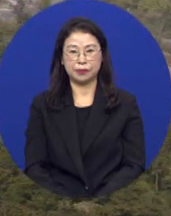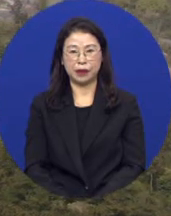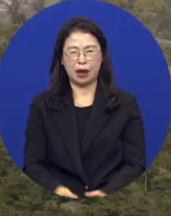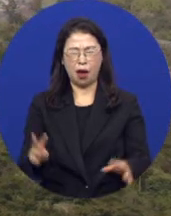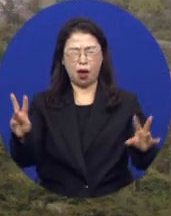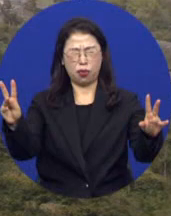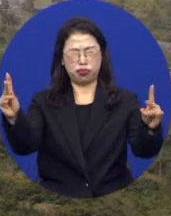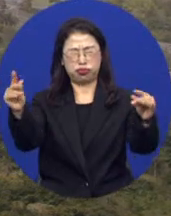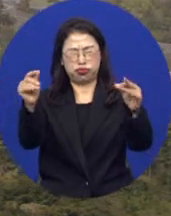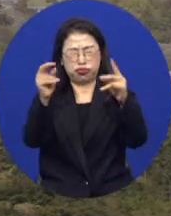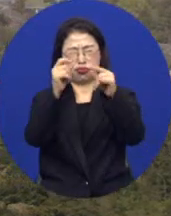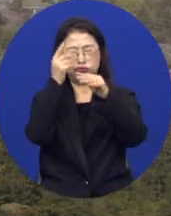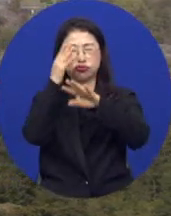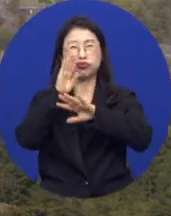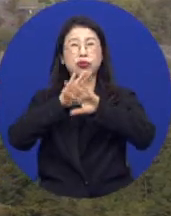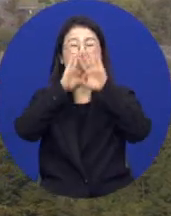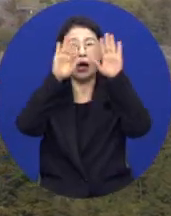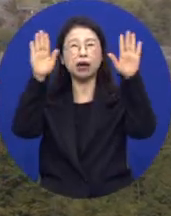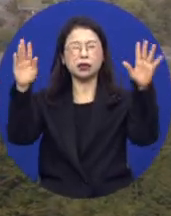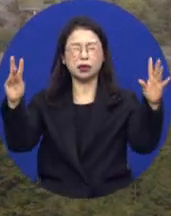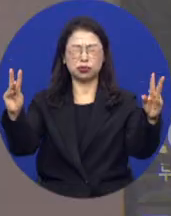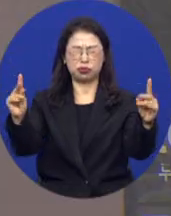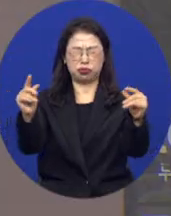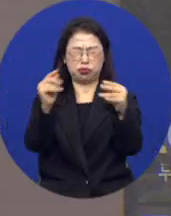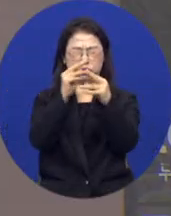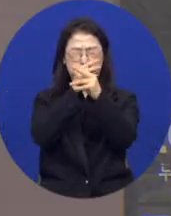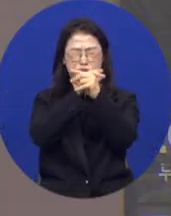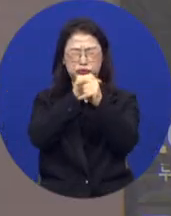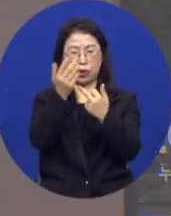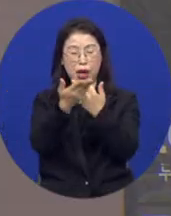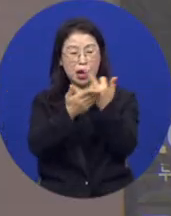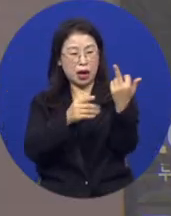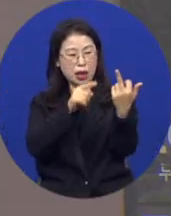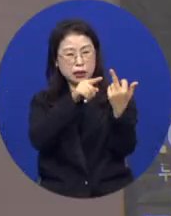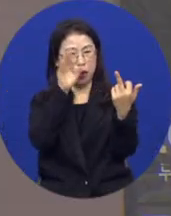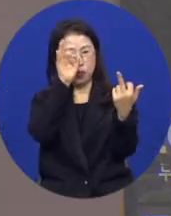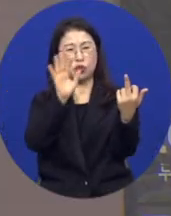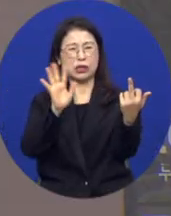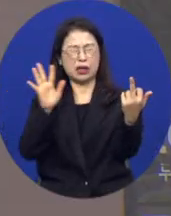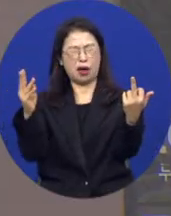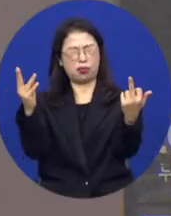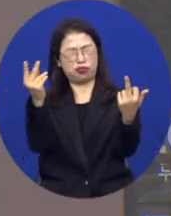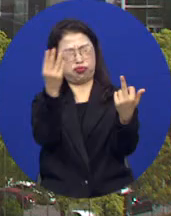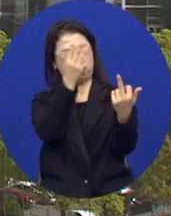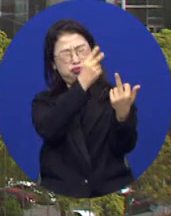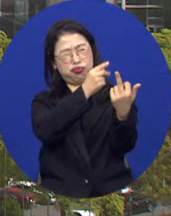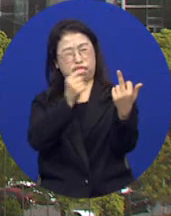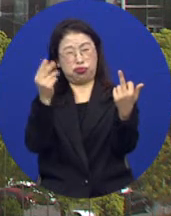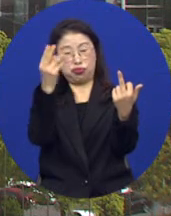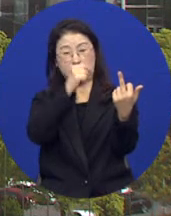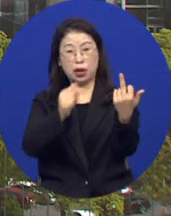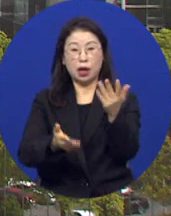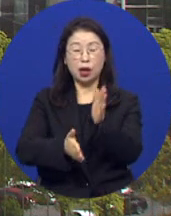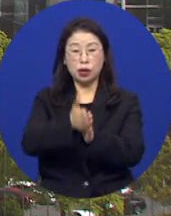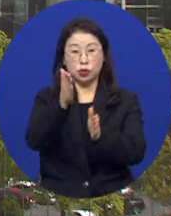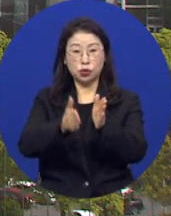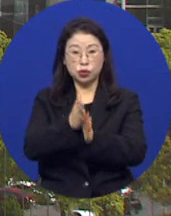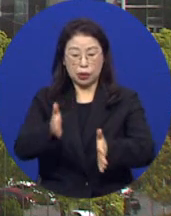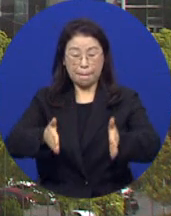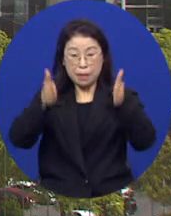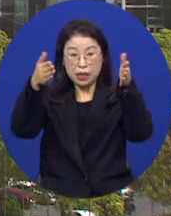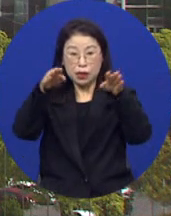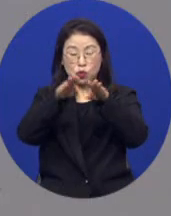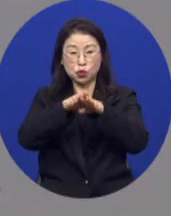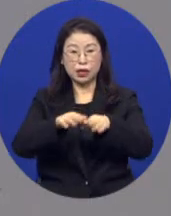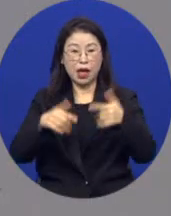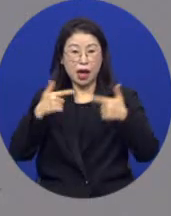잿빛으로 변해버린 하늘. 희뿌연 먼지에 뒤덮여 한라산은 자취를 감췄습니다. 도심 고층 빌딩에 올라가면